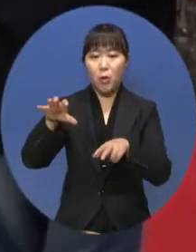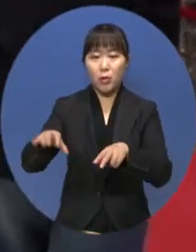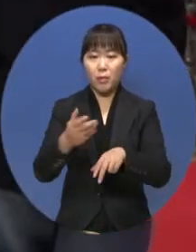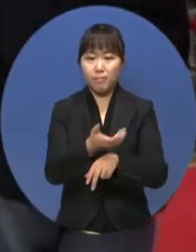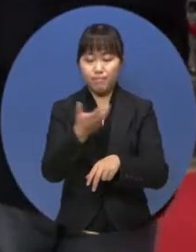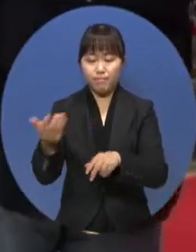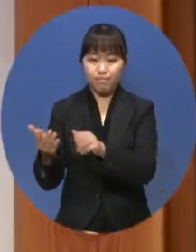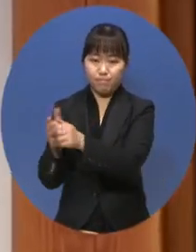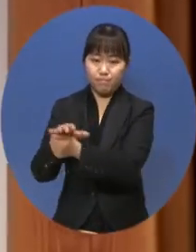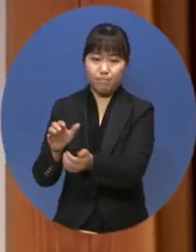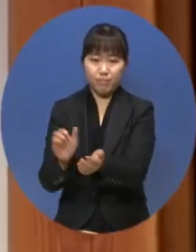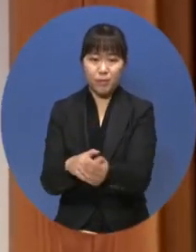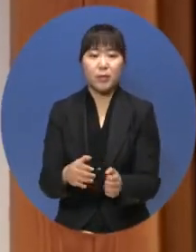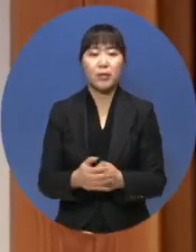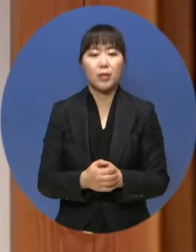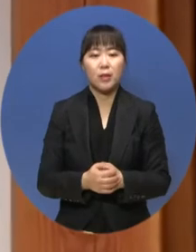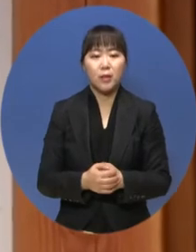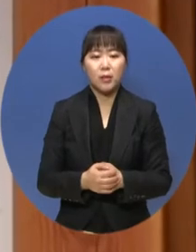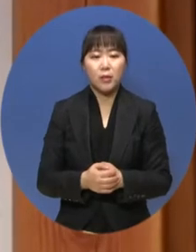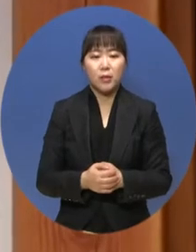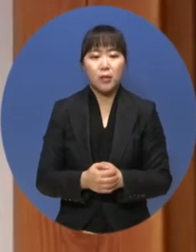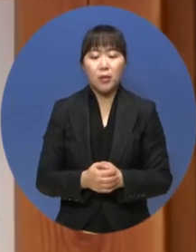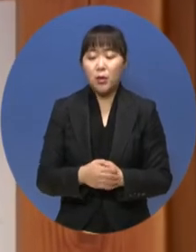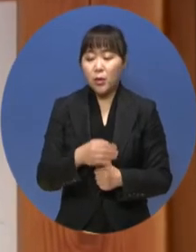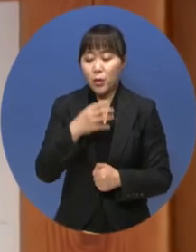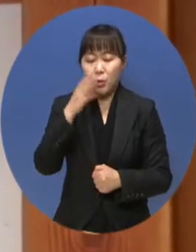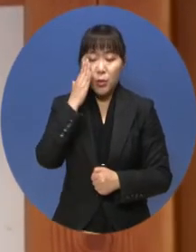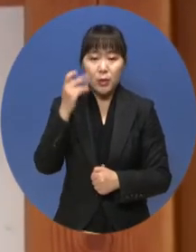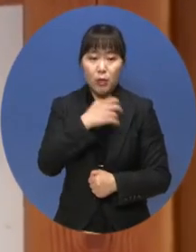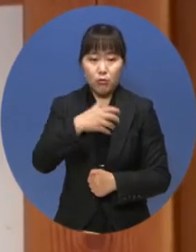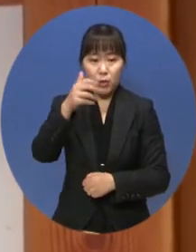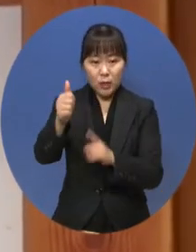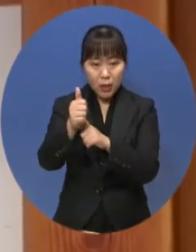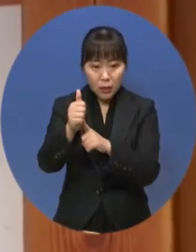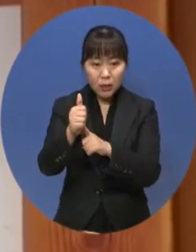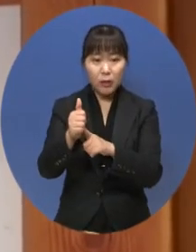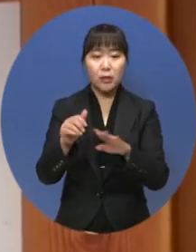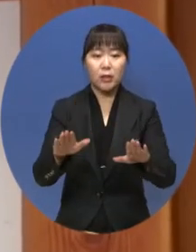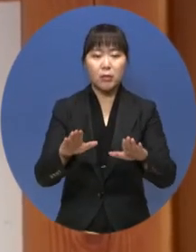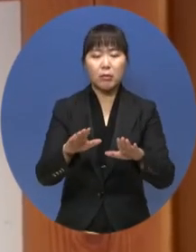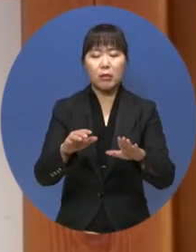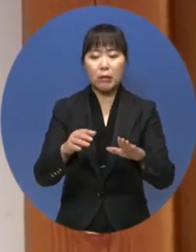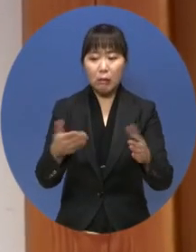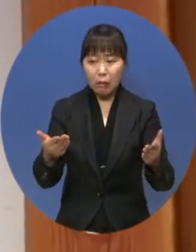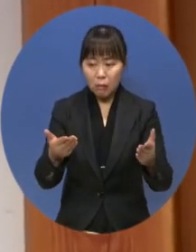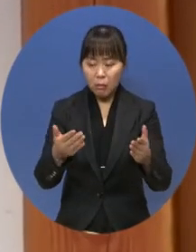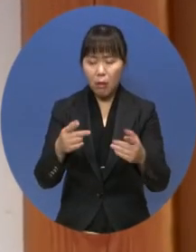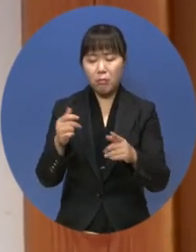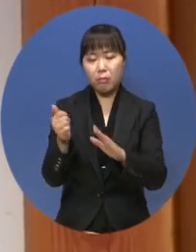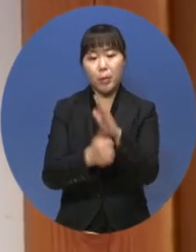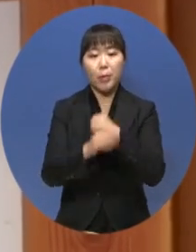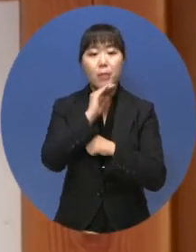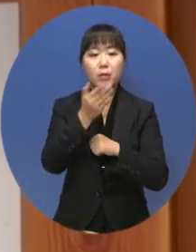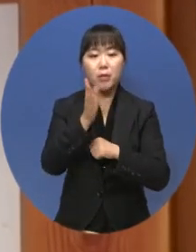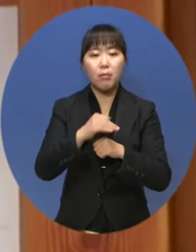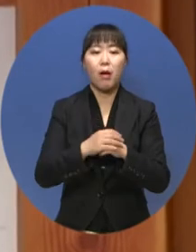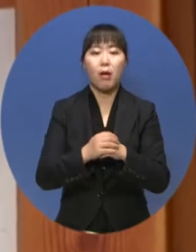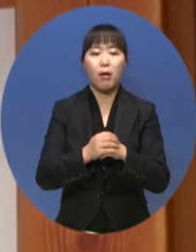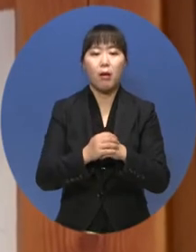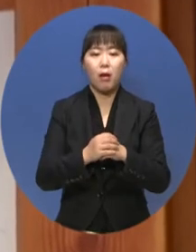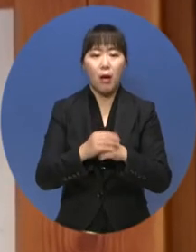안장되었습니다. 성장현 용산구청장은 이봉창 의사의 의거는 비록 실패했지만 침체된